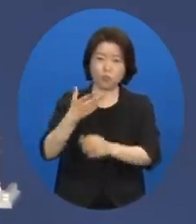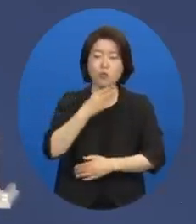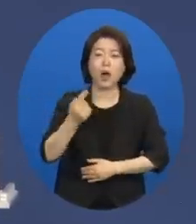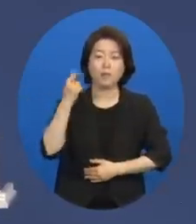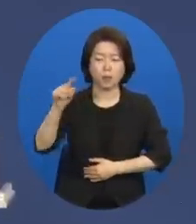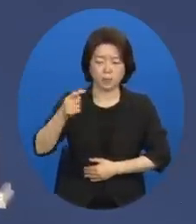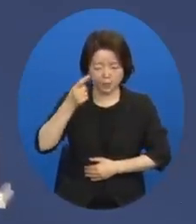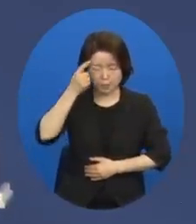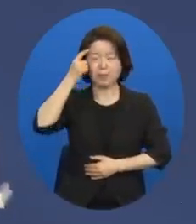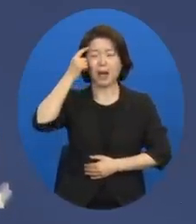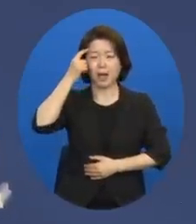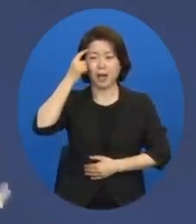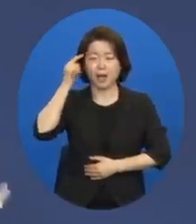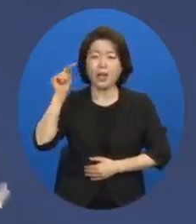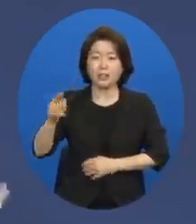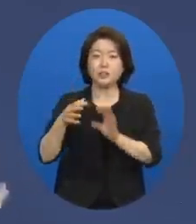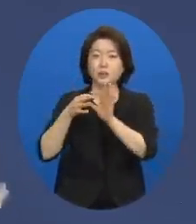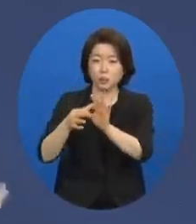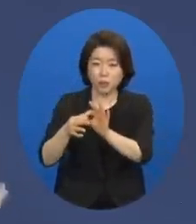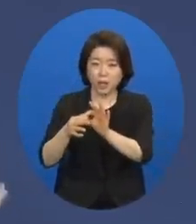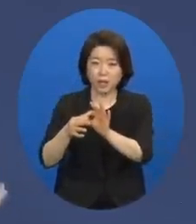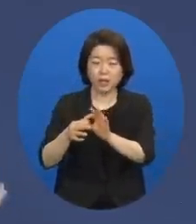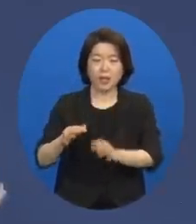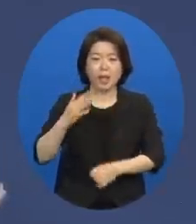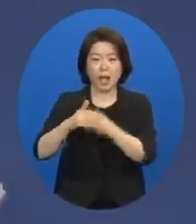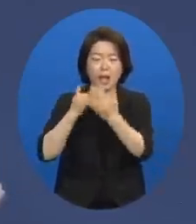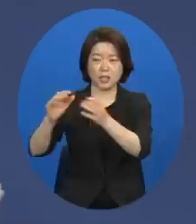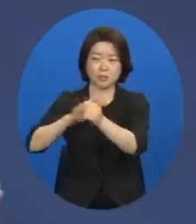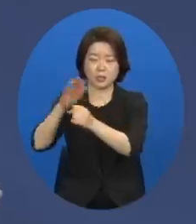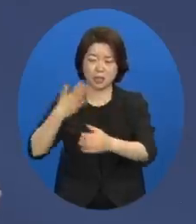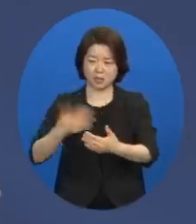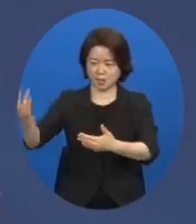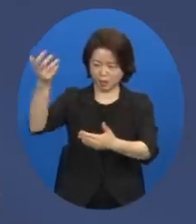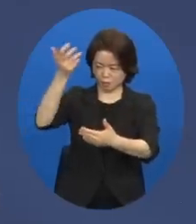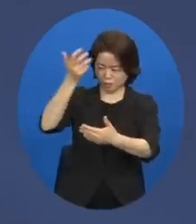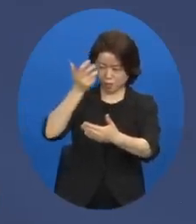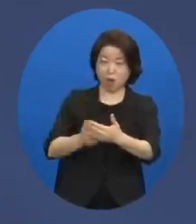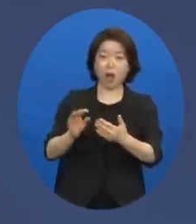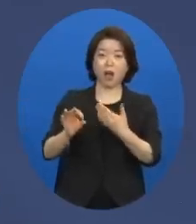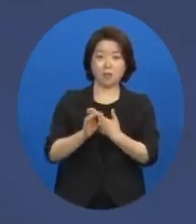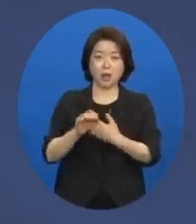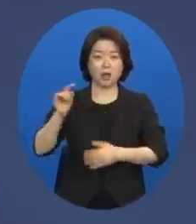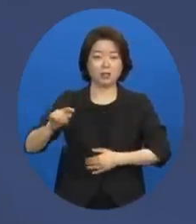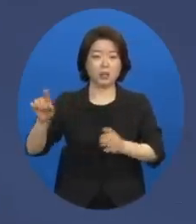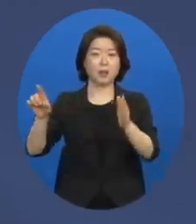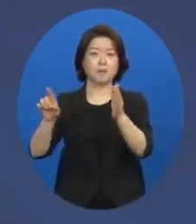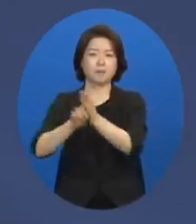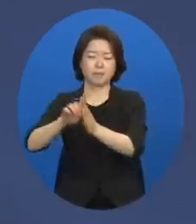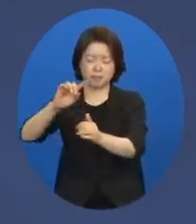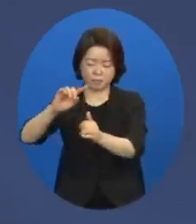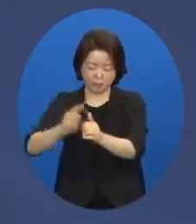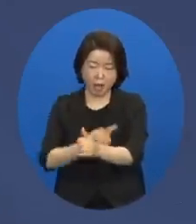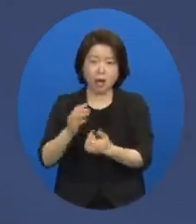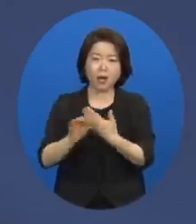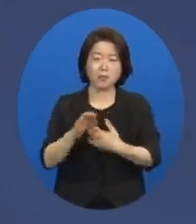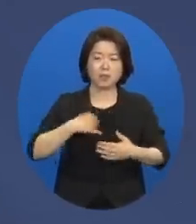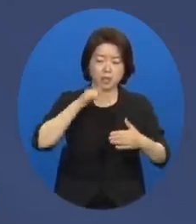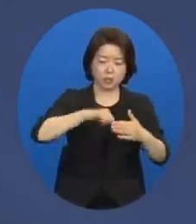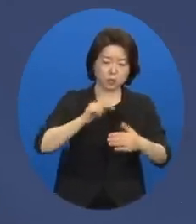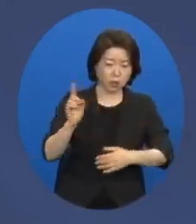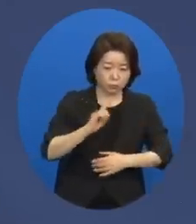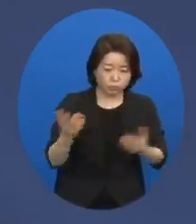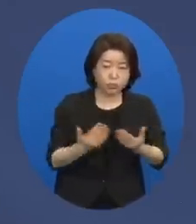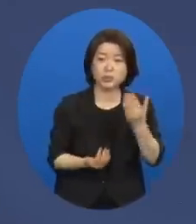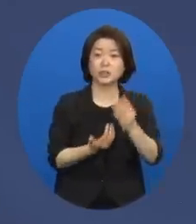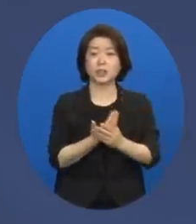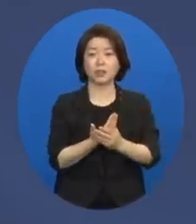걸 깨닫고 그걸 통해서 하나님의 사랑이 내 심령 안에 부어지면 그게 믿어지는 순간 우리 내면 안에 무슨 일이 벌어지는